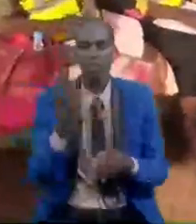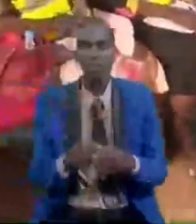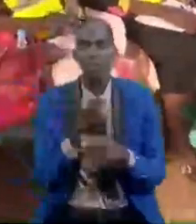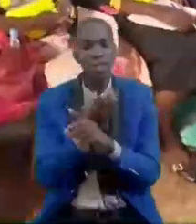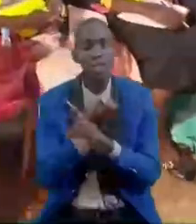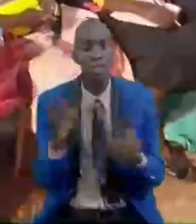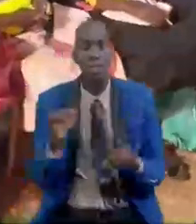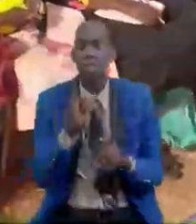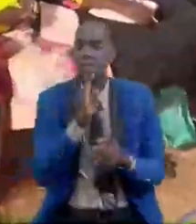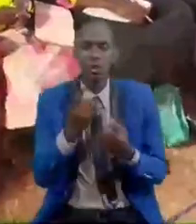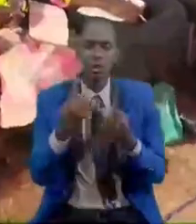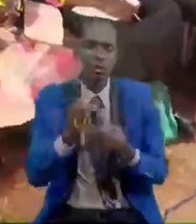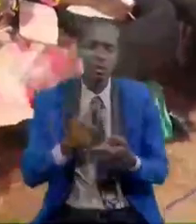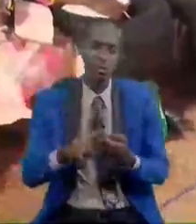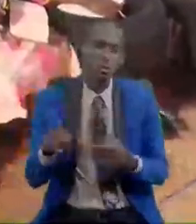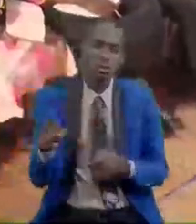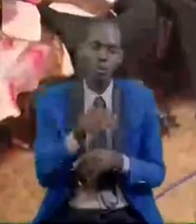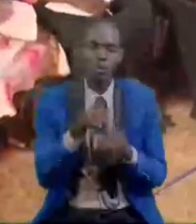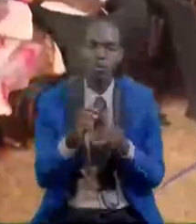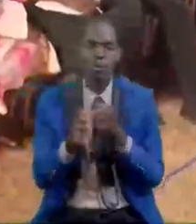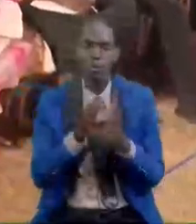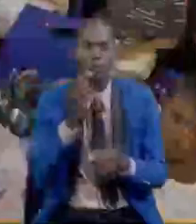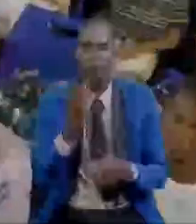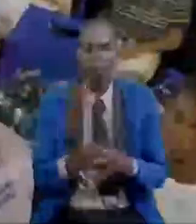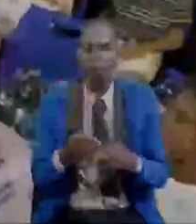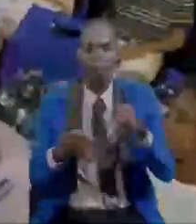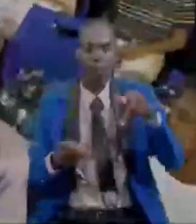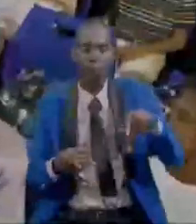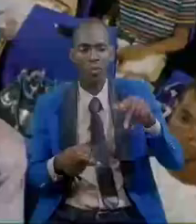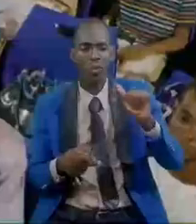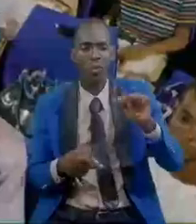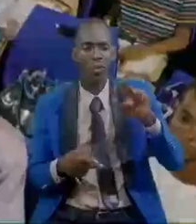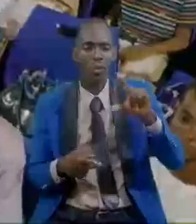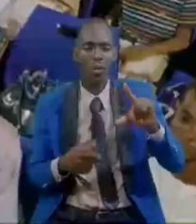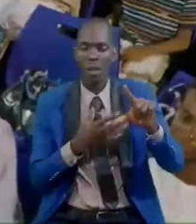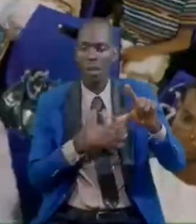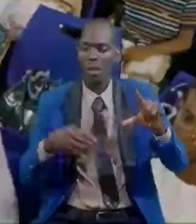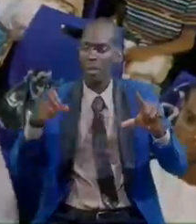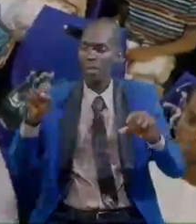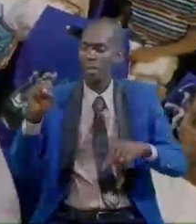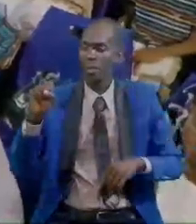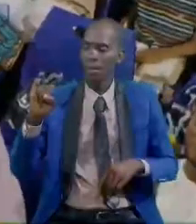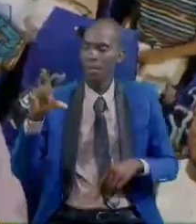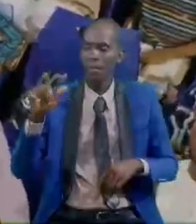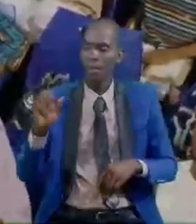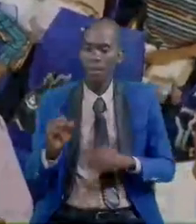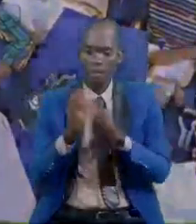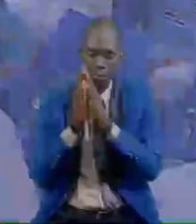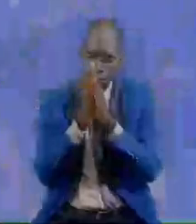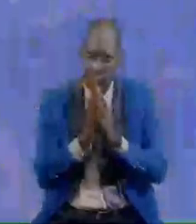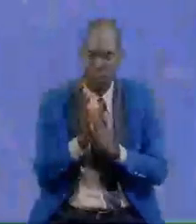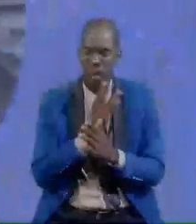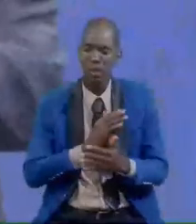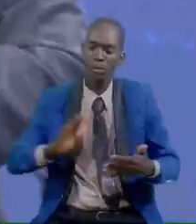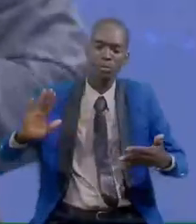La délivrance vient. Paul et Silas ont prié, ont chanté les louanges de Dieu et